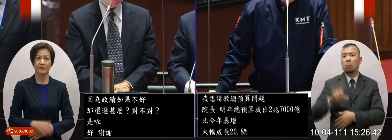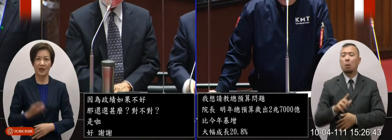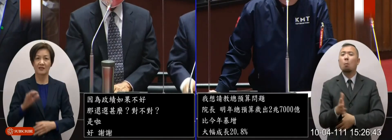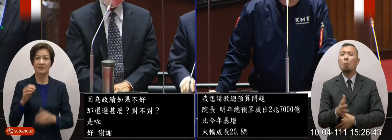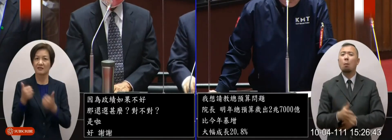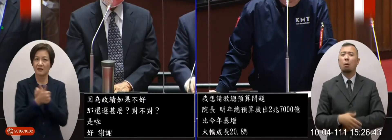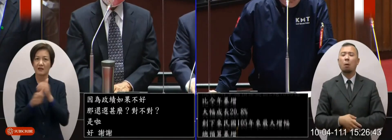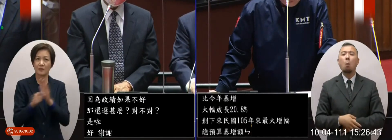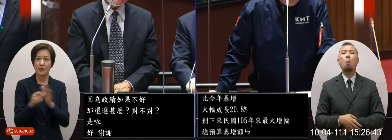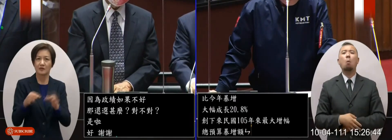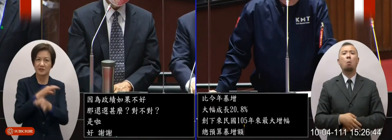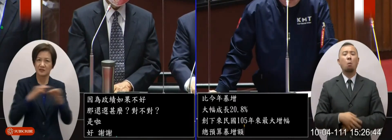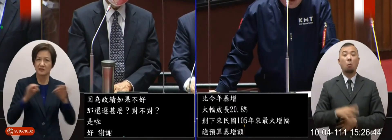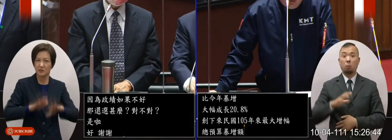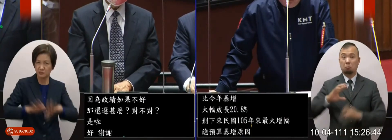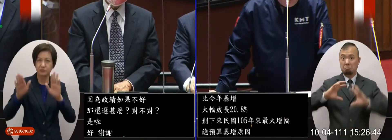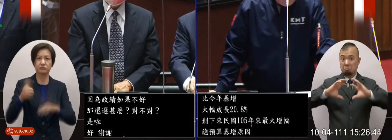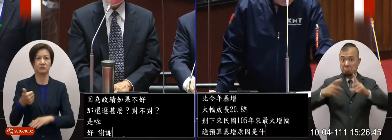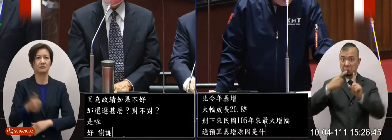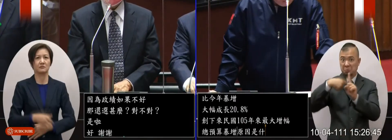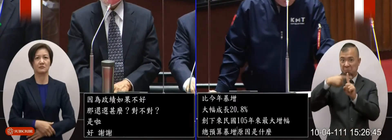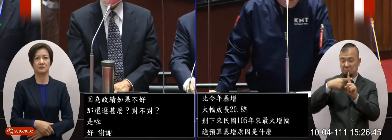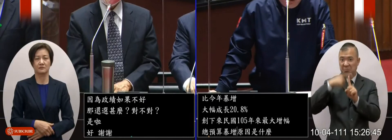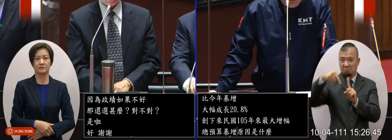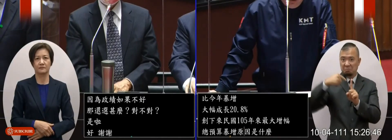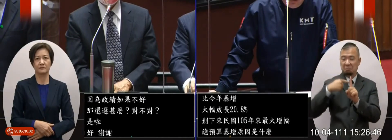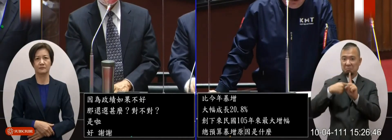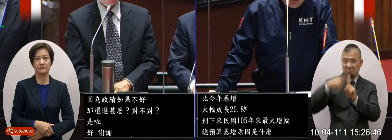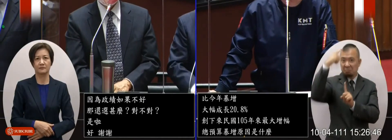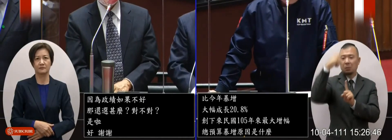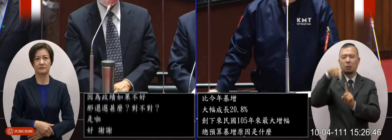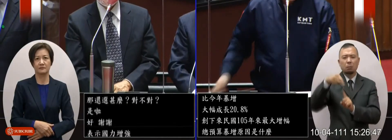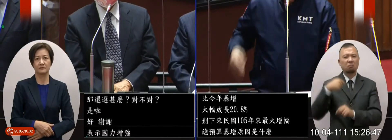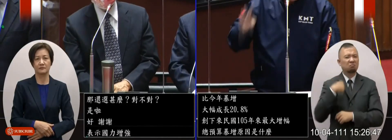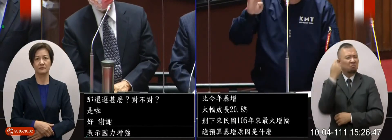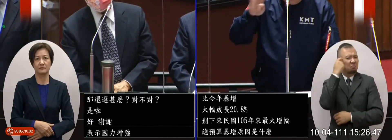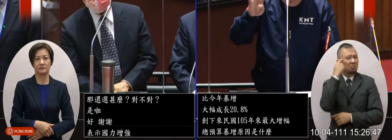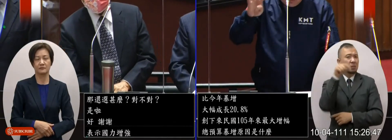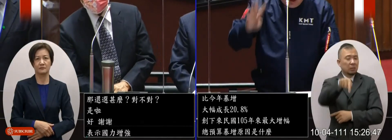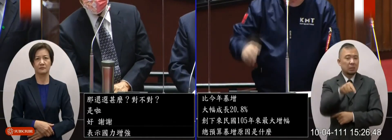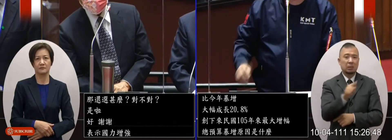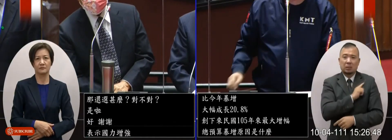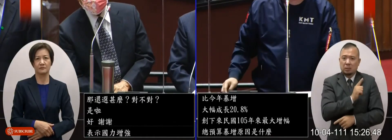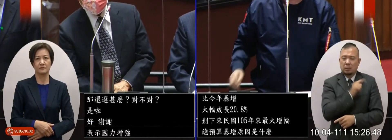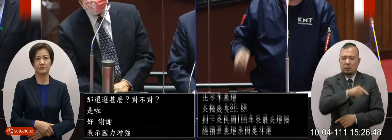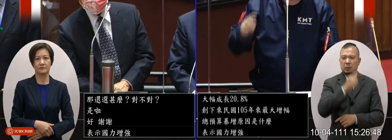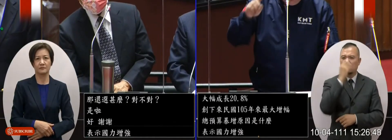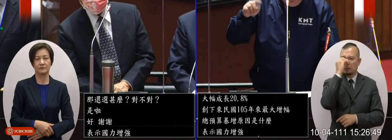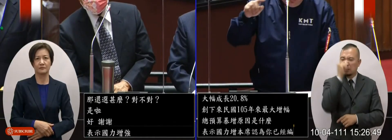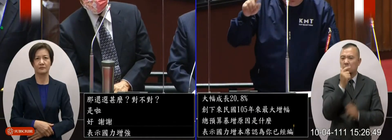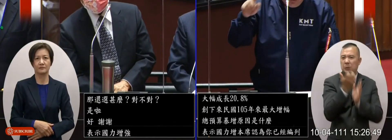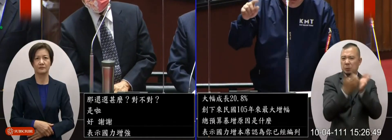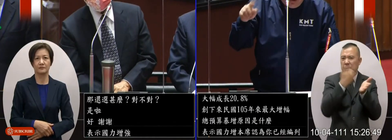强。 国力增强，院长，本席认为啊，是因为你已经编了4项特别预